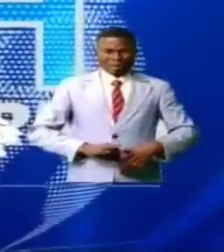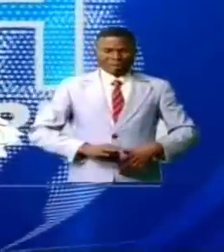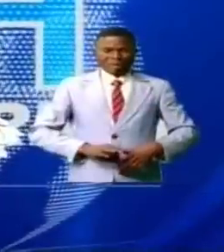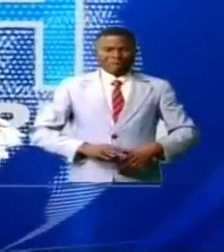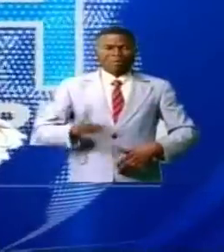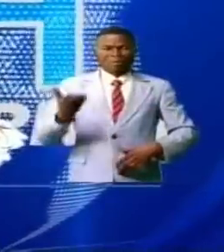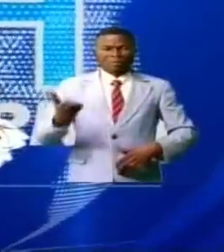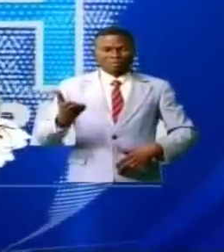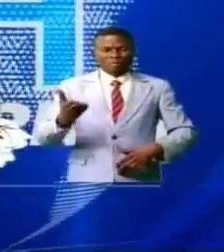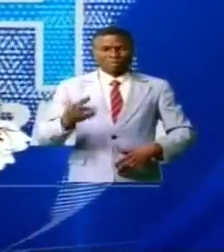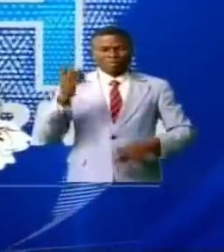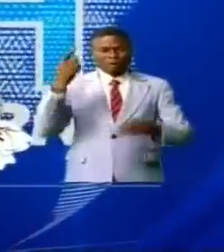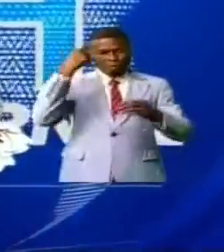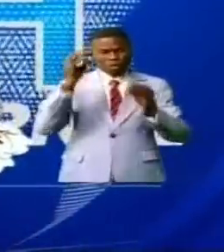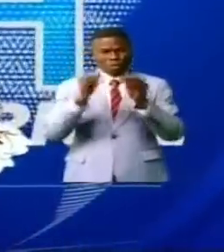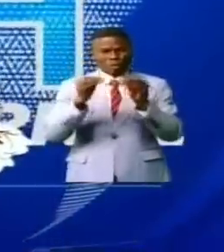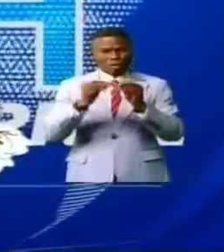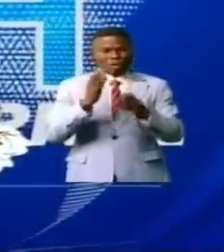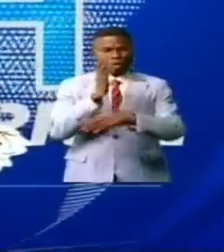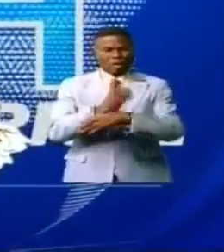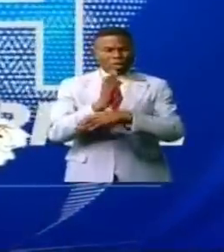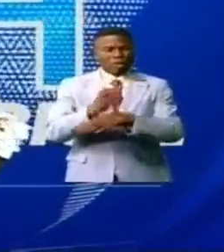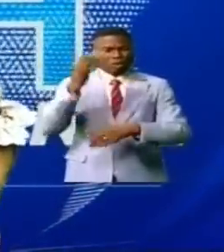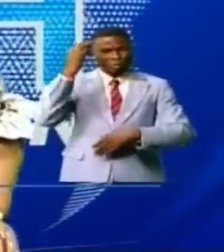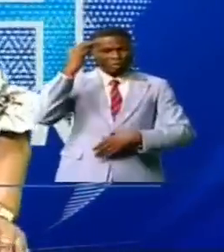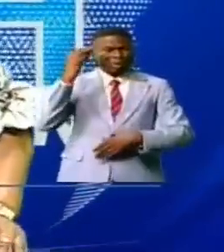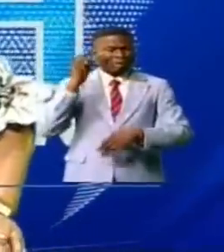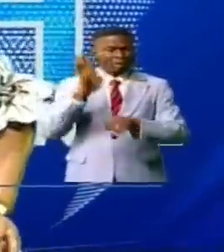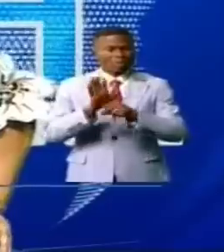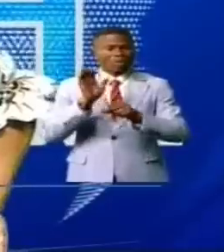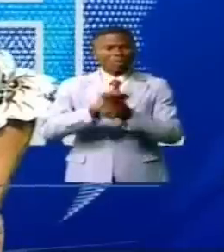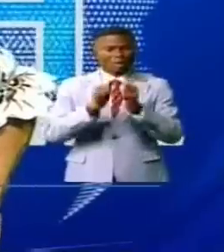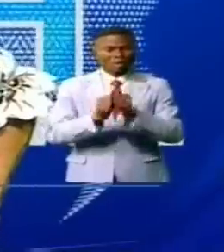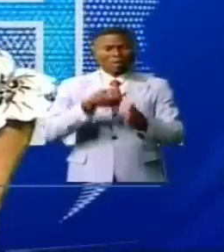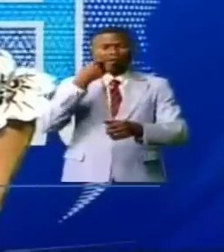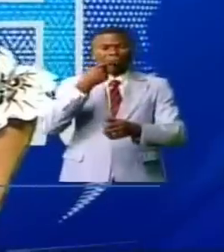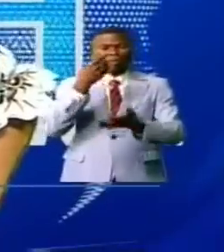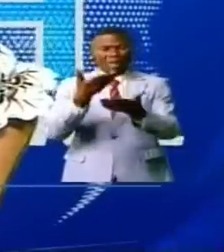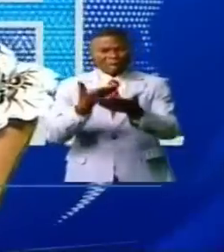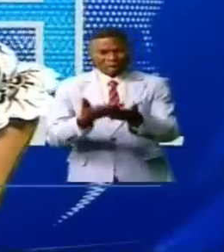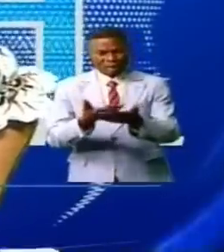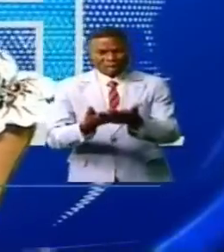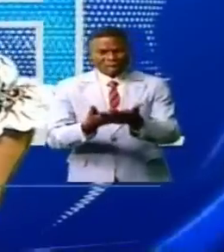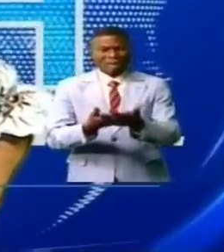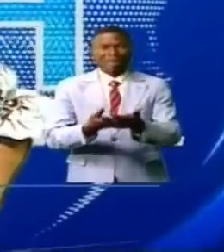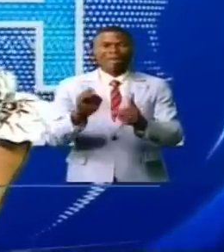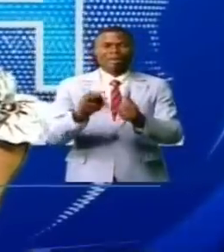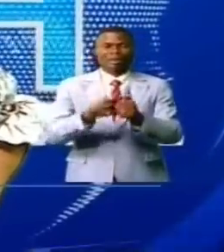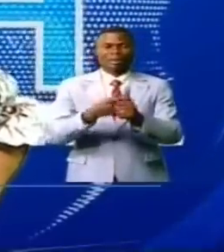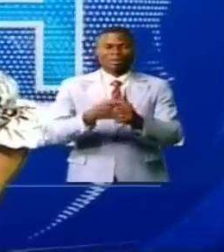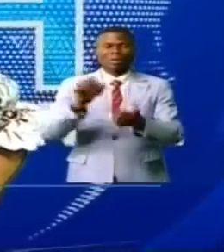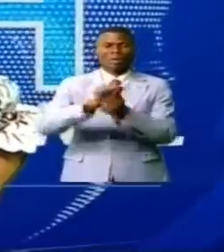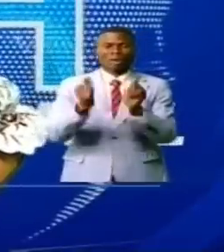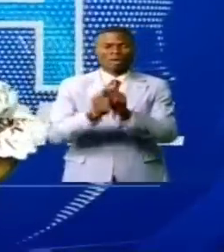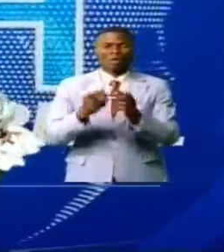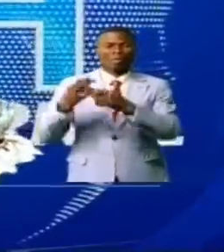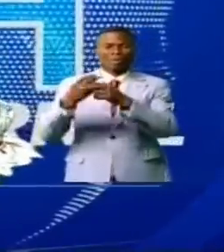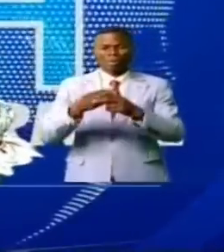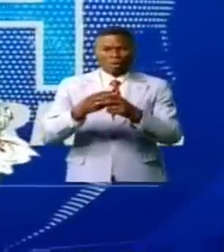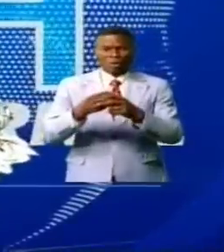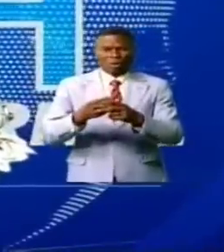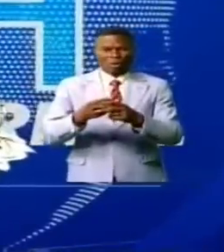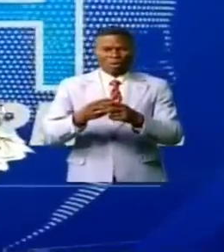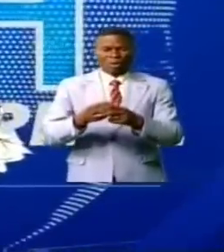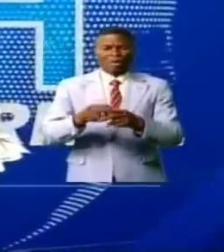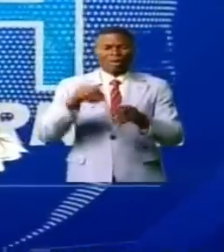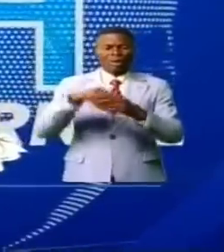de la République, pour la réunion du Conseil des ministres. Plusieurs questions étaient sur la table de discussion, dont la situation sécuritaire qui